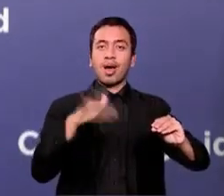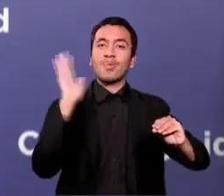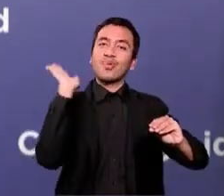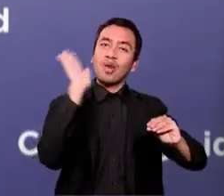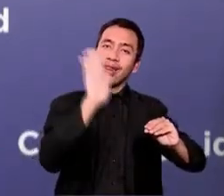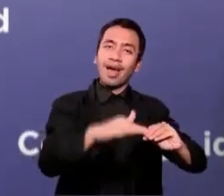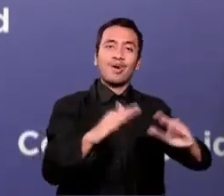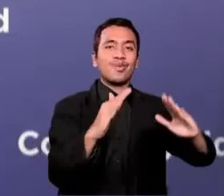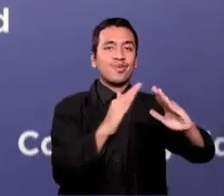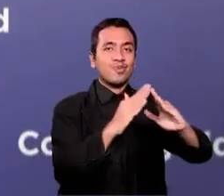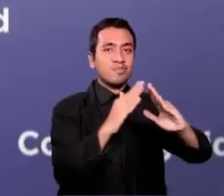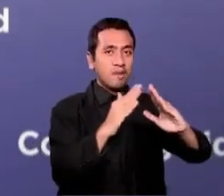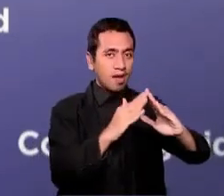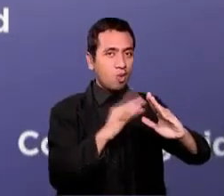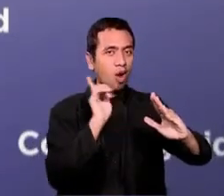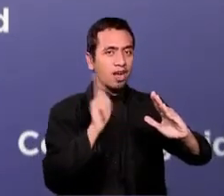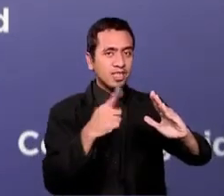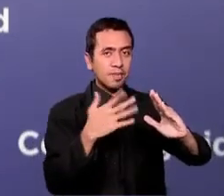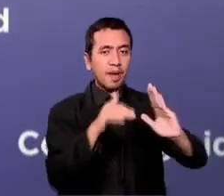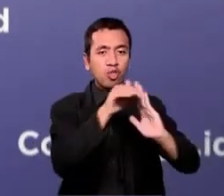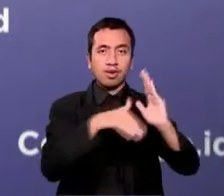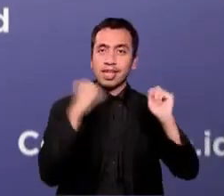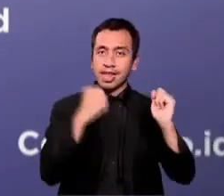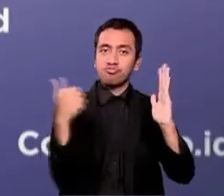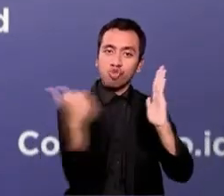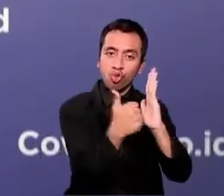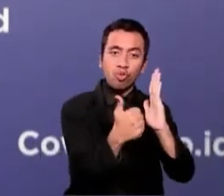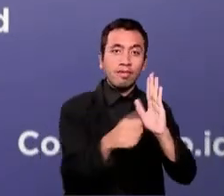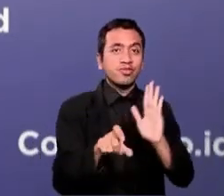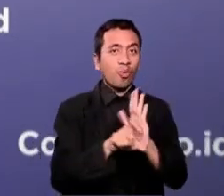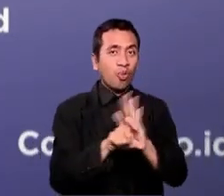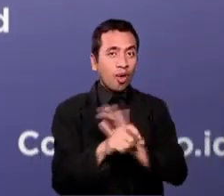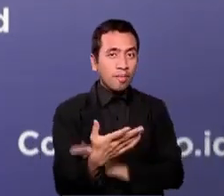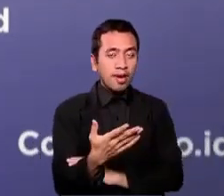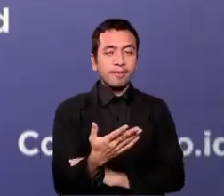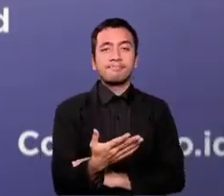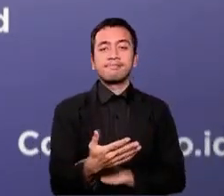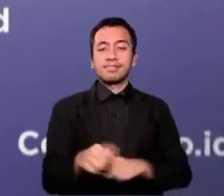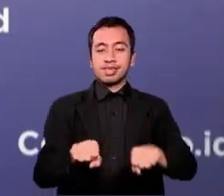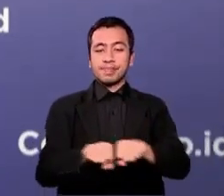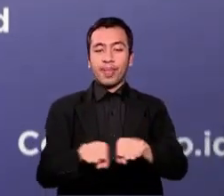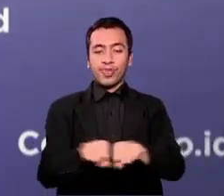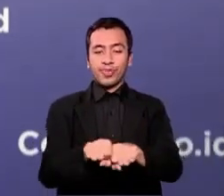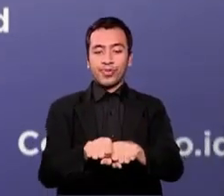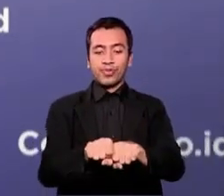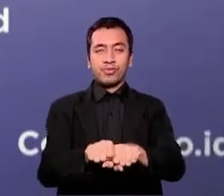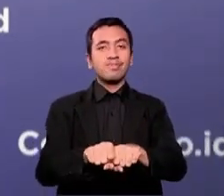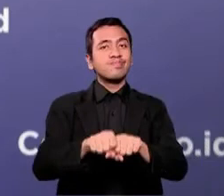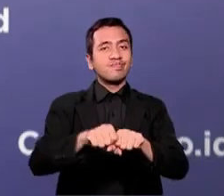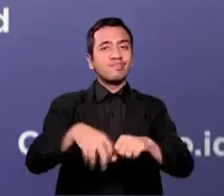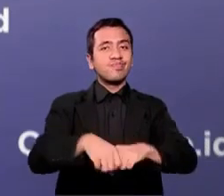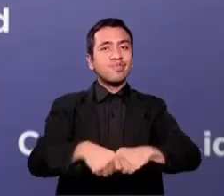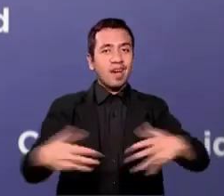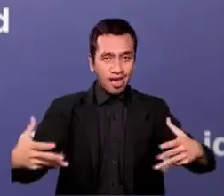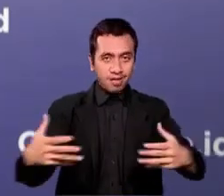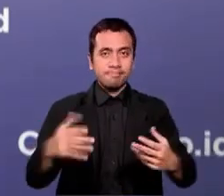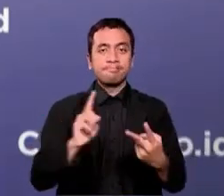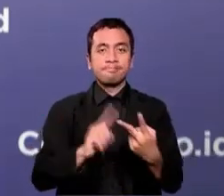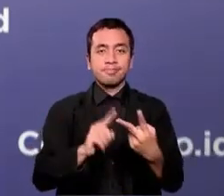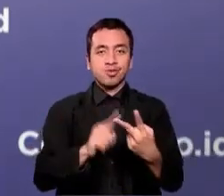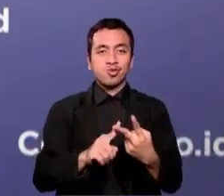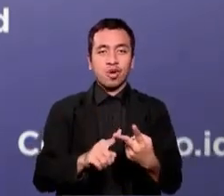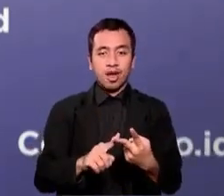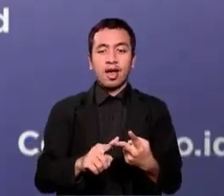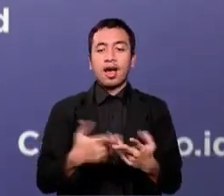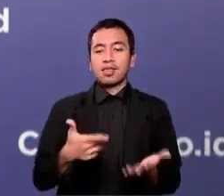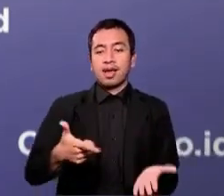sebelum kita bertemu dengan anggota keluarga seperti membuka alas kaki sebelum masuk kedalam rumah semprotkan desinfektan